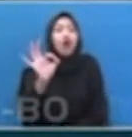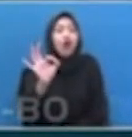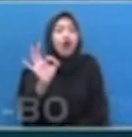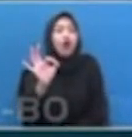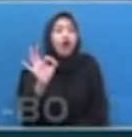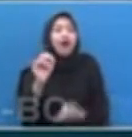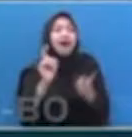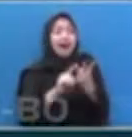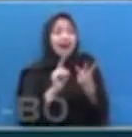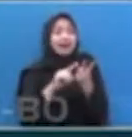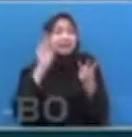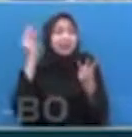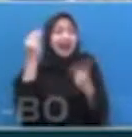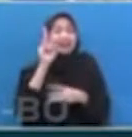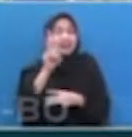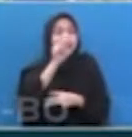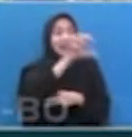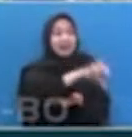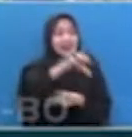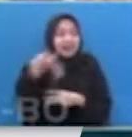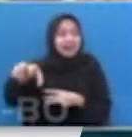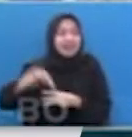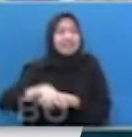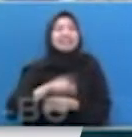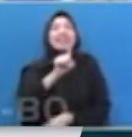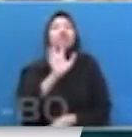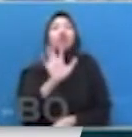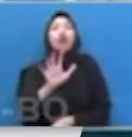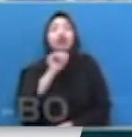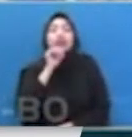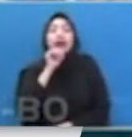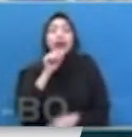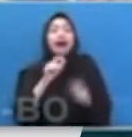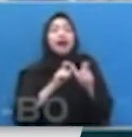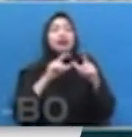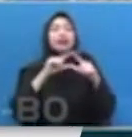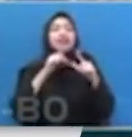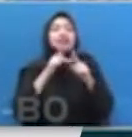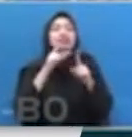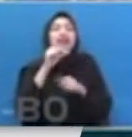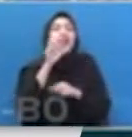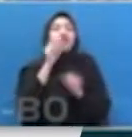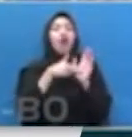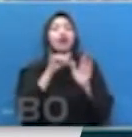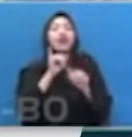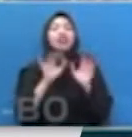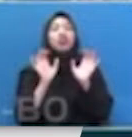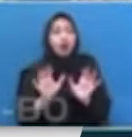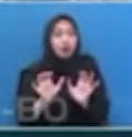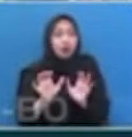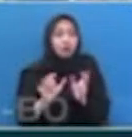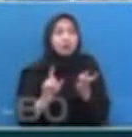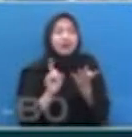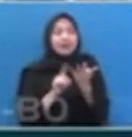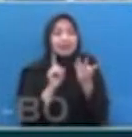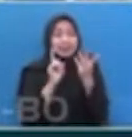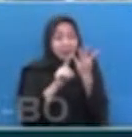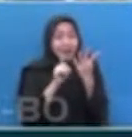pertama melakukan deklarasi capres 2024. Pilihan Nasdem sendiri jatuh ke nama Gubernur DKI Jakarta Anies Baswedan.